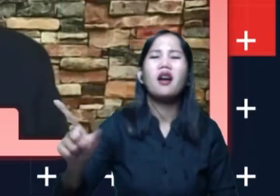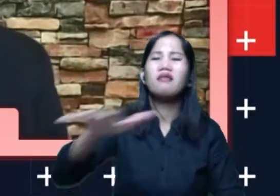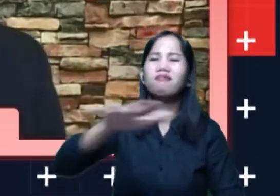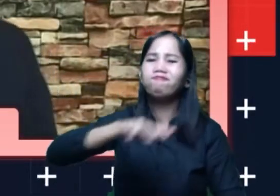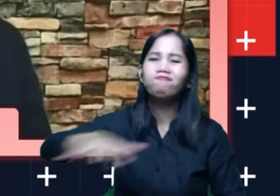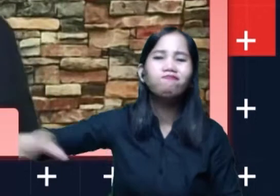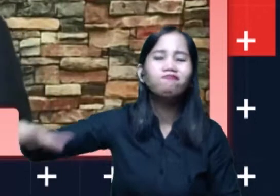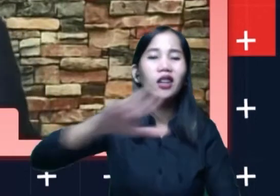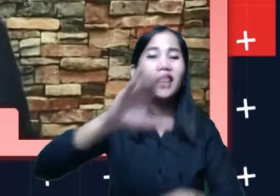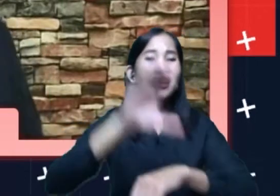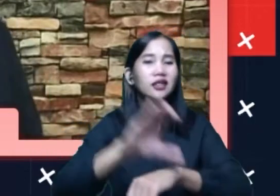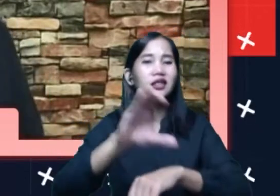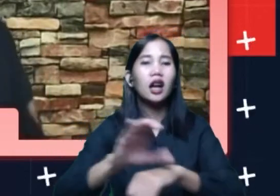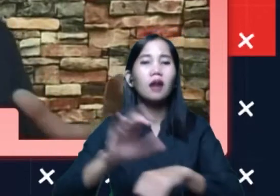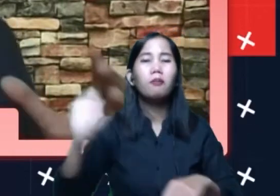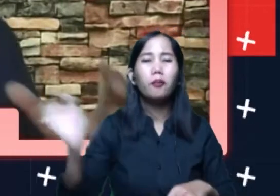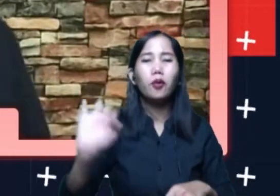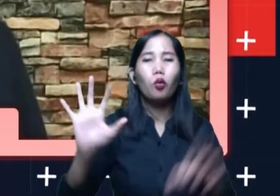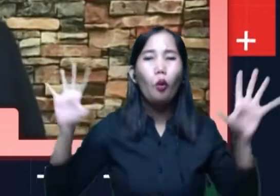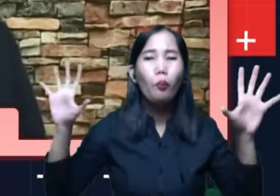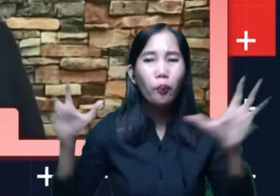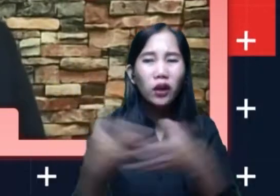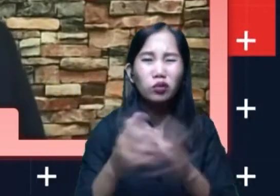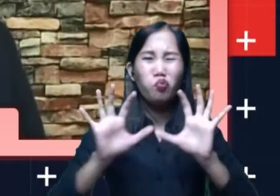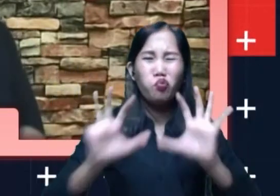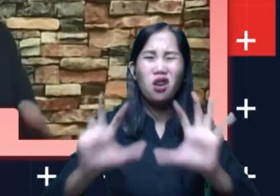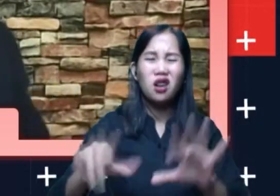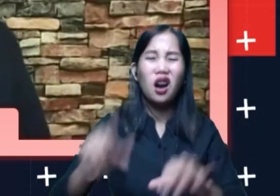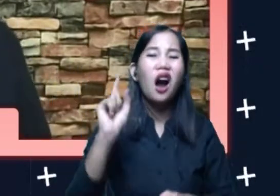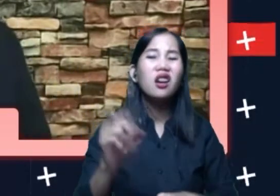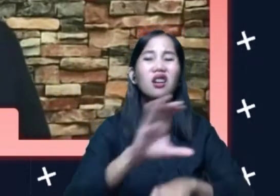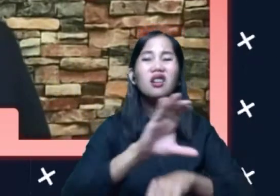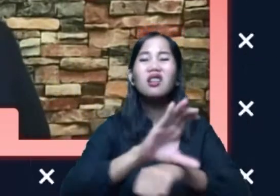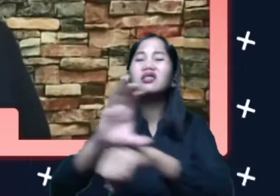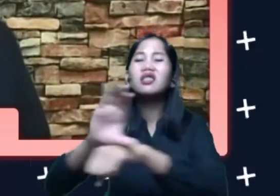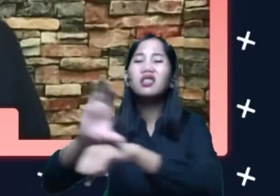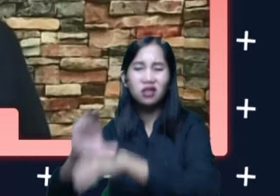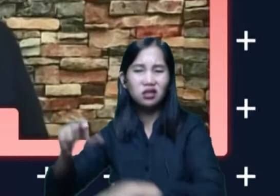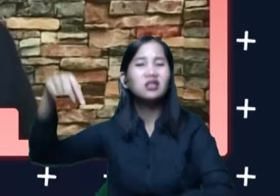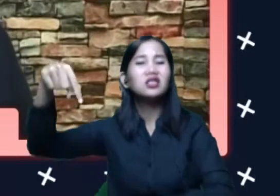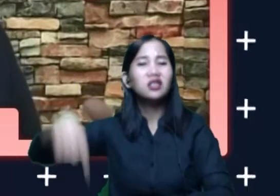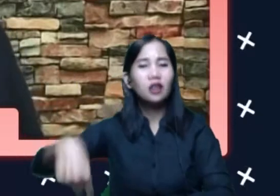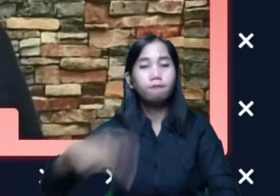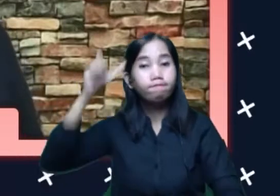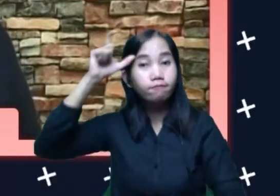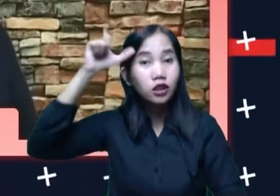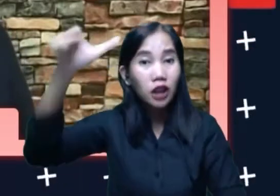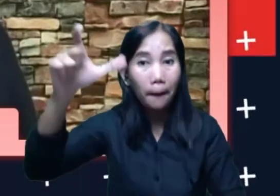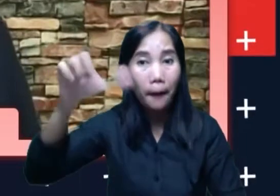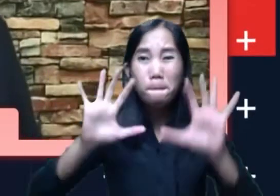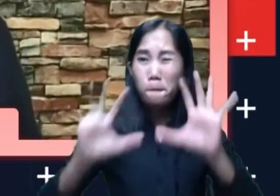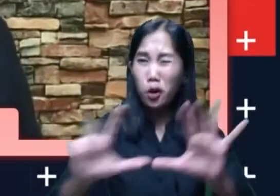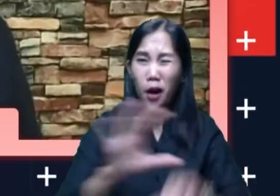atas dunia ini. Tetapi gereja dimulai di Yerusalem, lalu kemudian terus kepada daerah-daerah sekitar